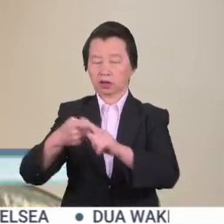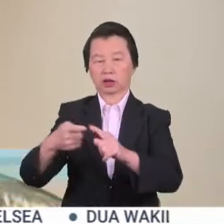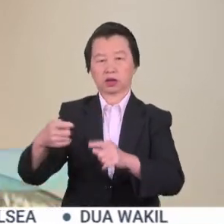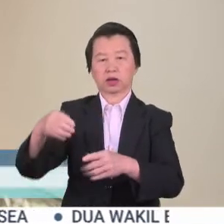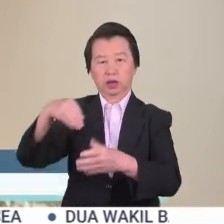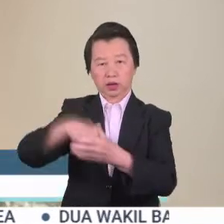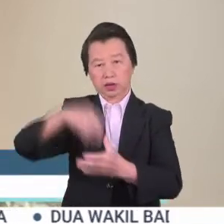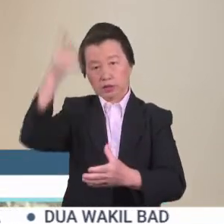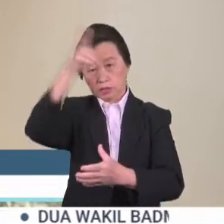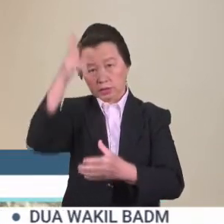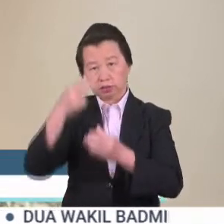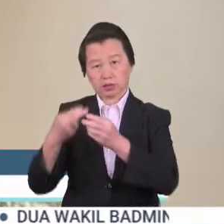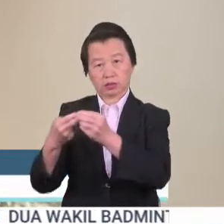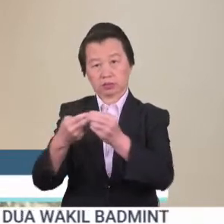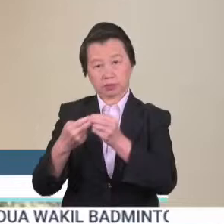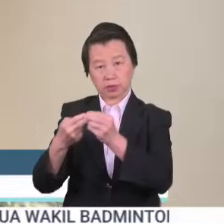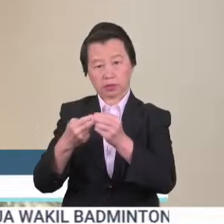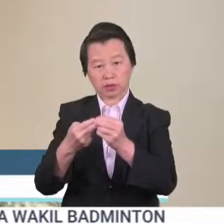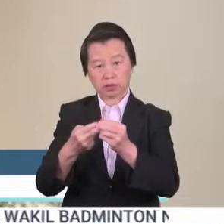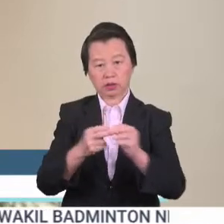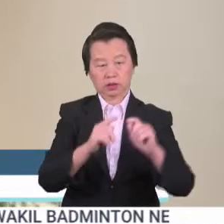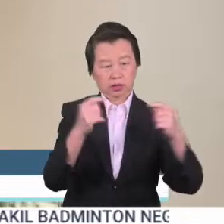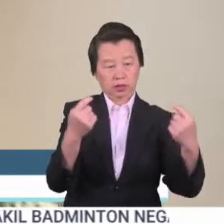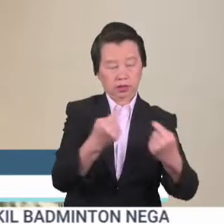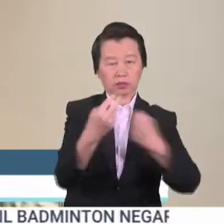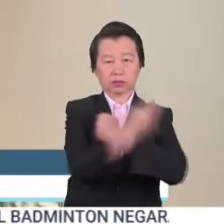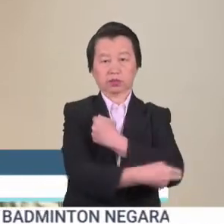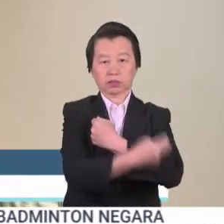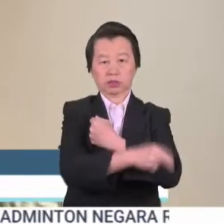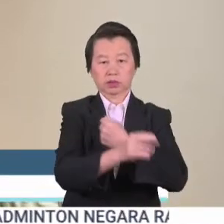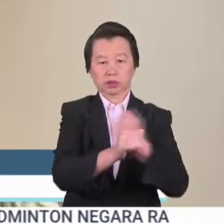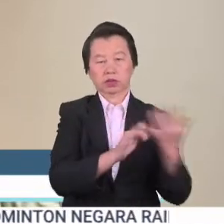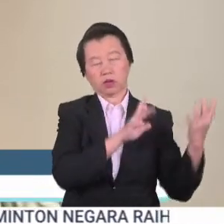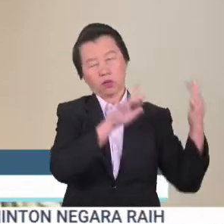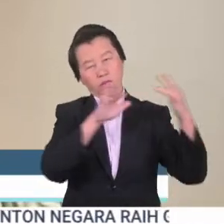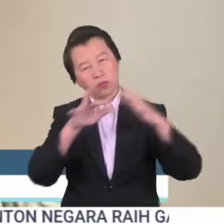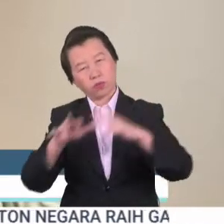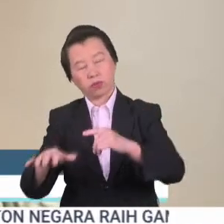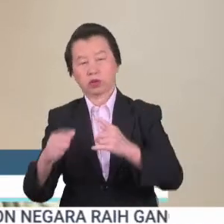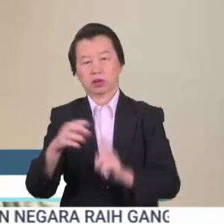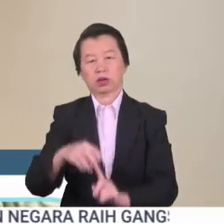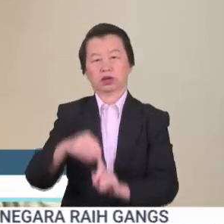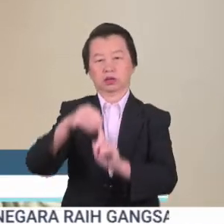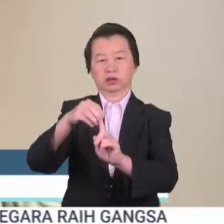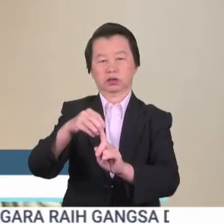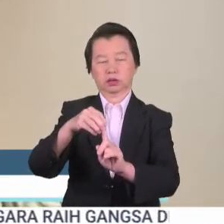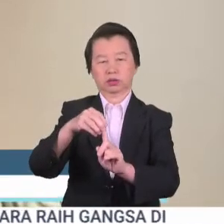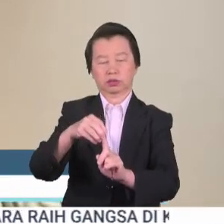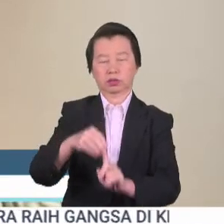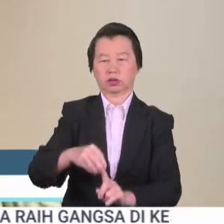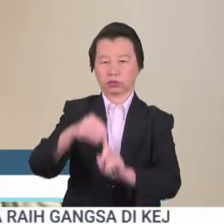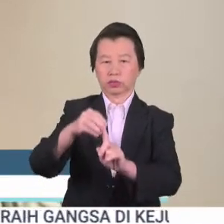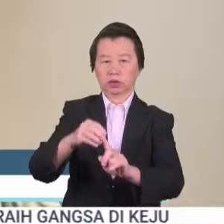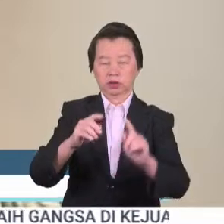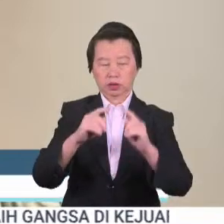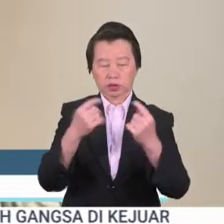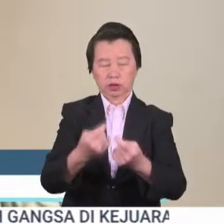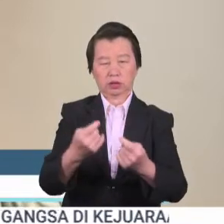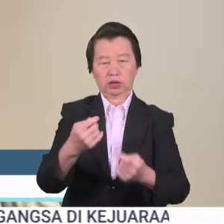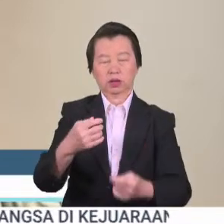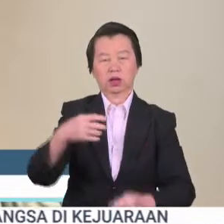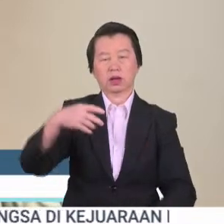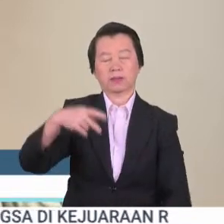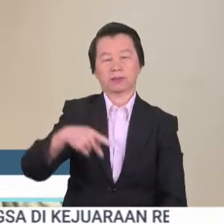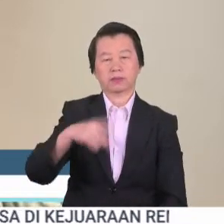dalam kerajaan perpaduan jentera daripada negeri-egeri yang membantu terutamanya jentera di PDM